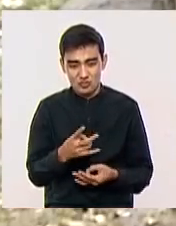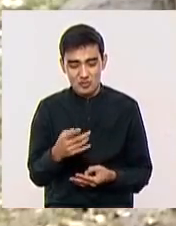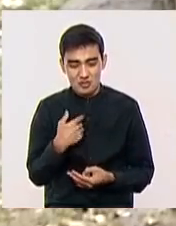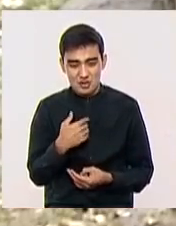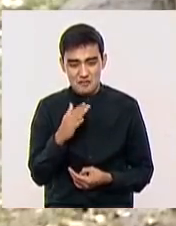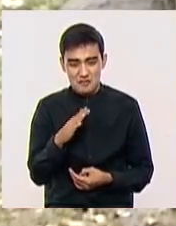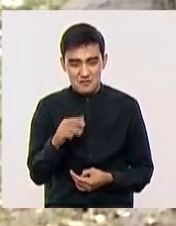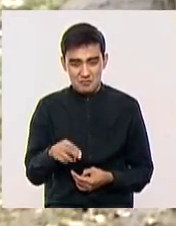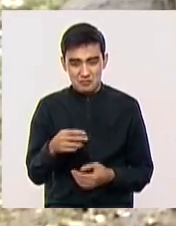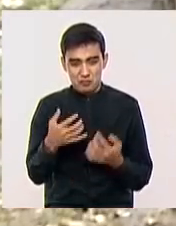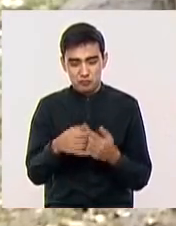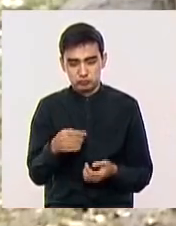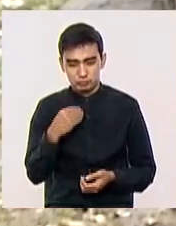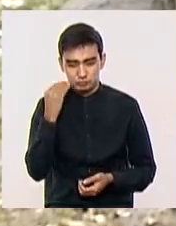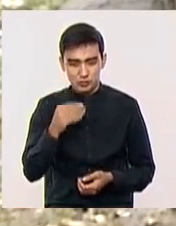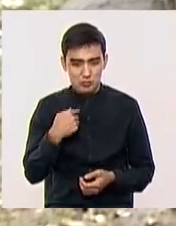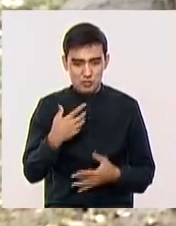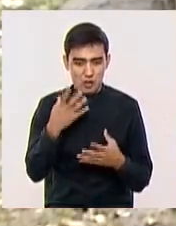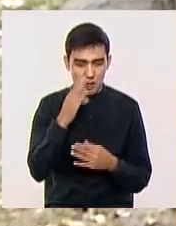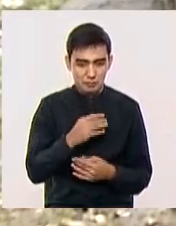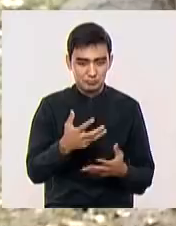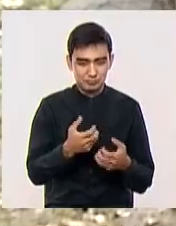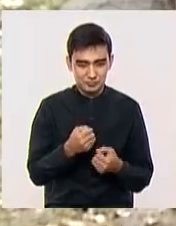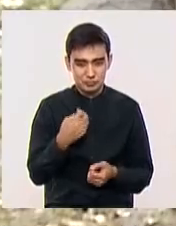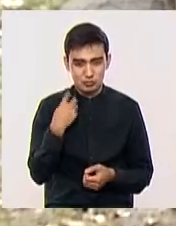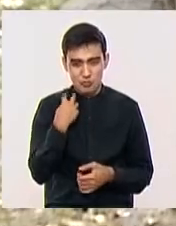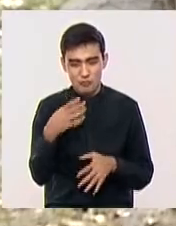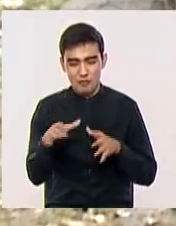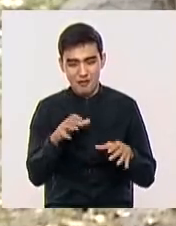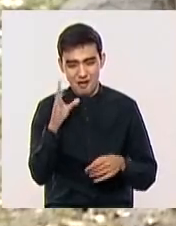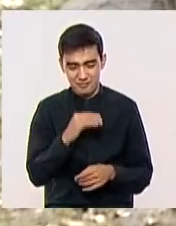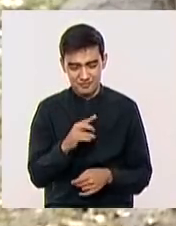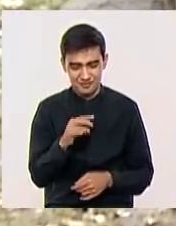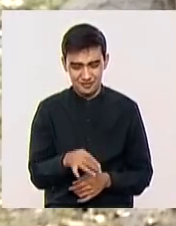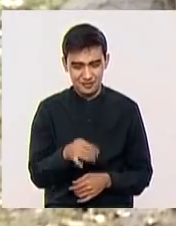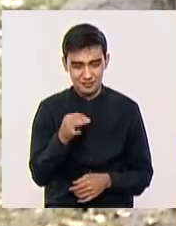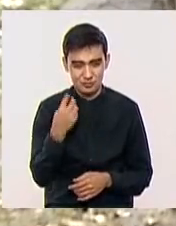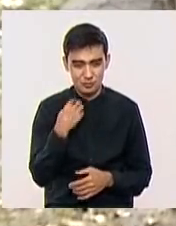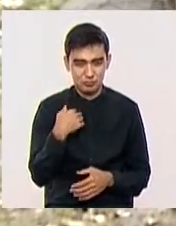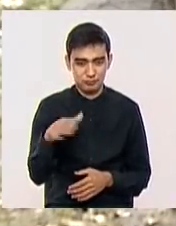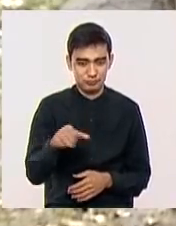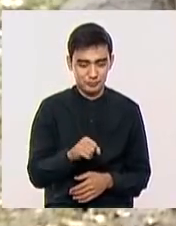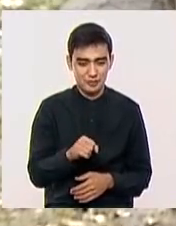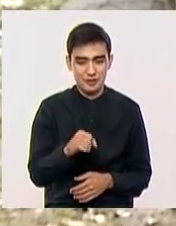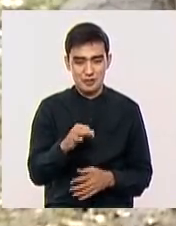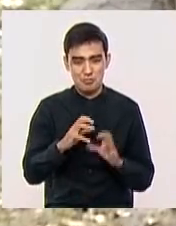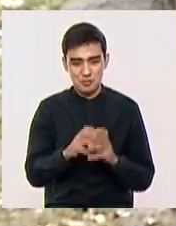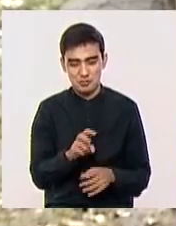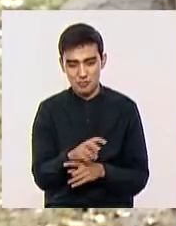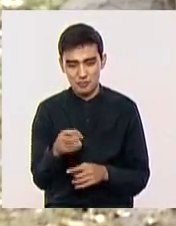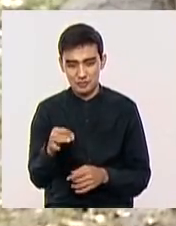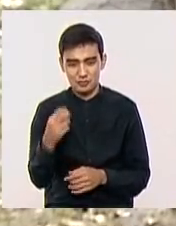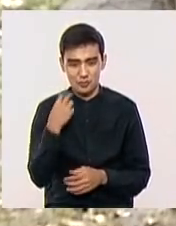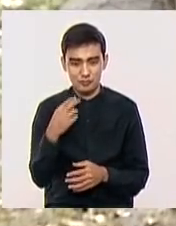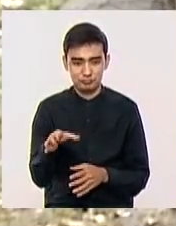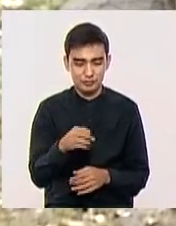это делается, высокий ВВП, значит, мы можем брать долги, допустим. Сейчас в долг будем брать, пойдем по миру, займем